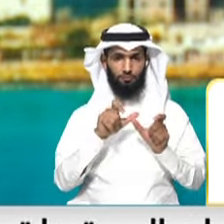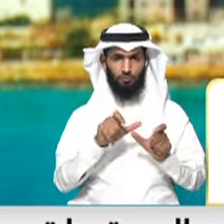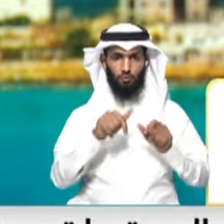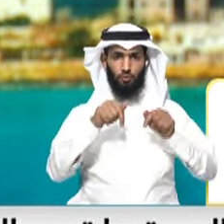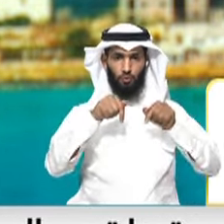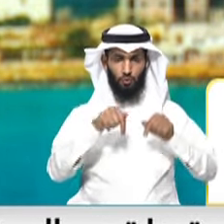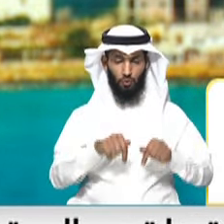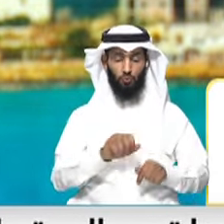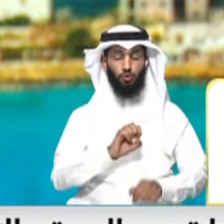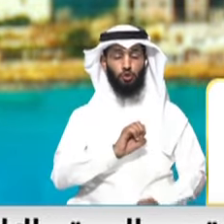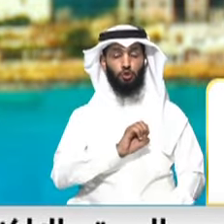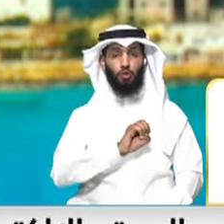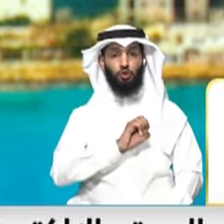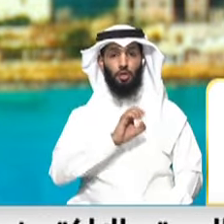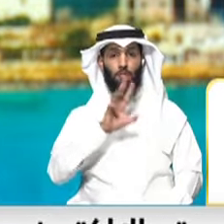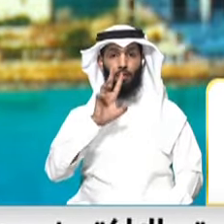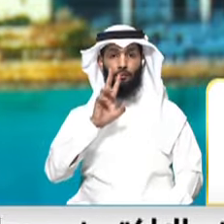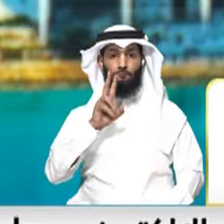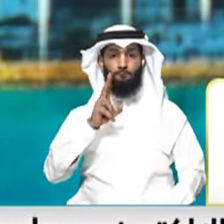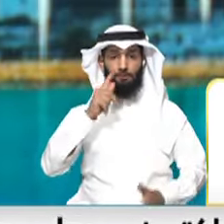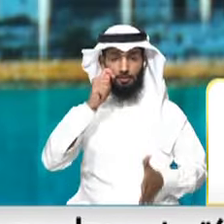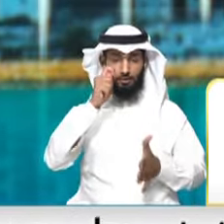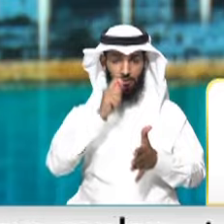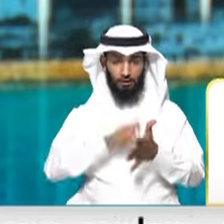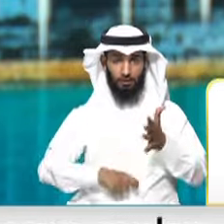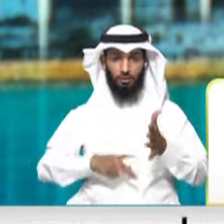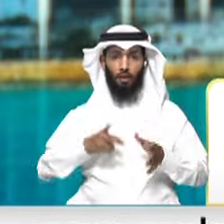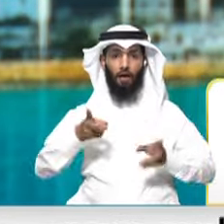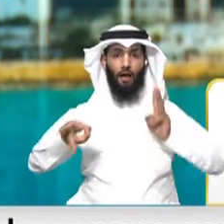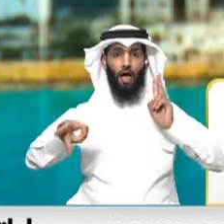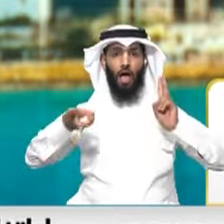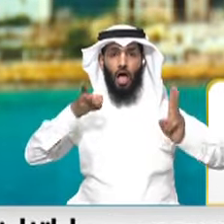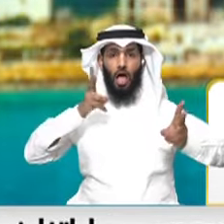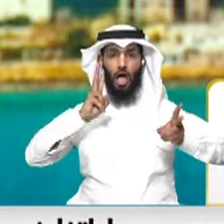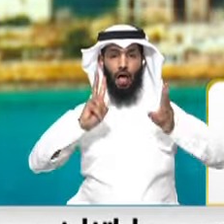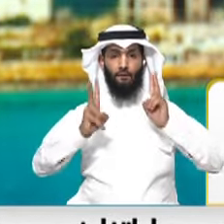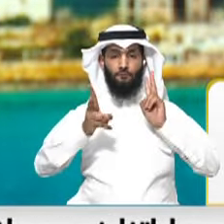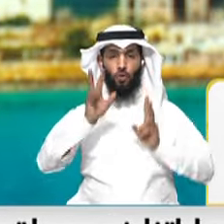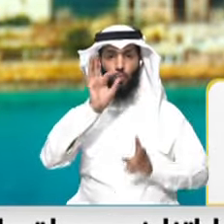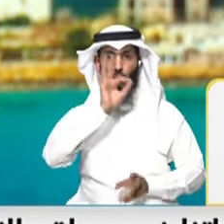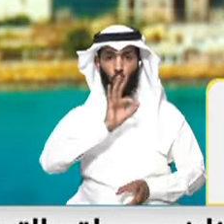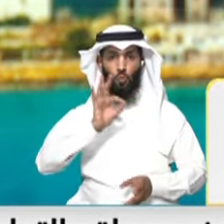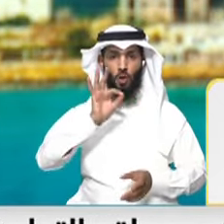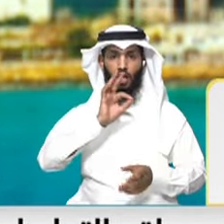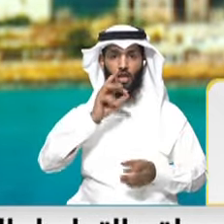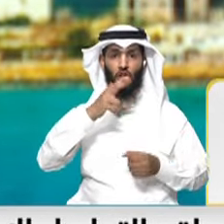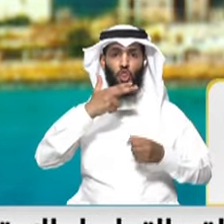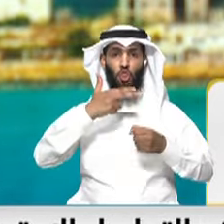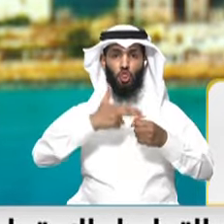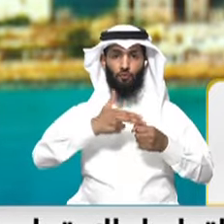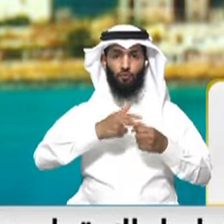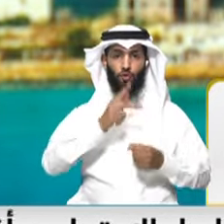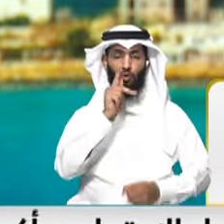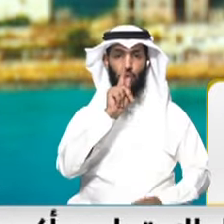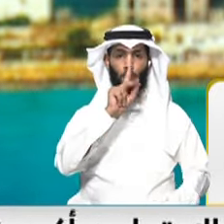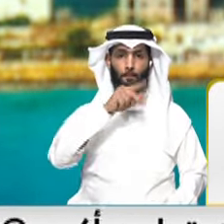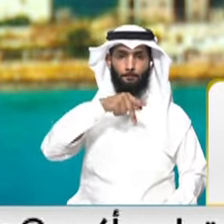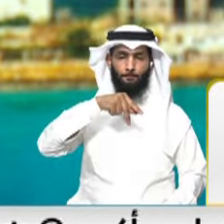الصباح اليوم الاحتفالية الرسمية للتشغيل الكامل لمصفاة الزور، وذلك بمجمع الزور